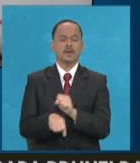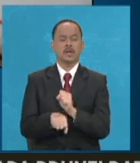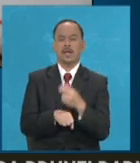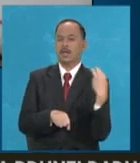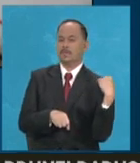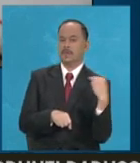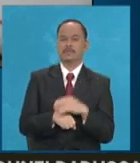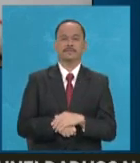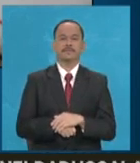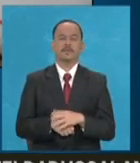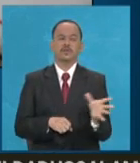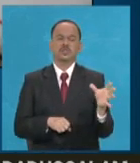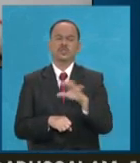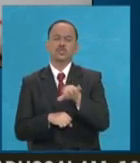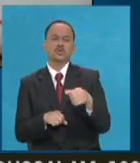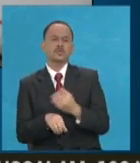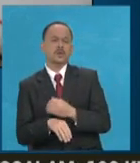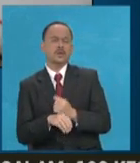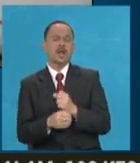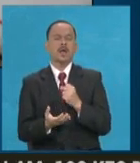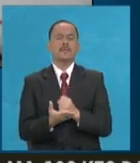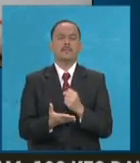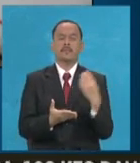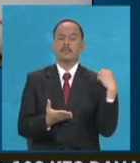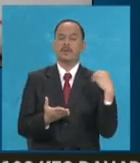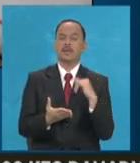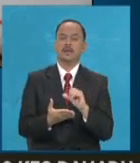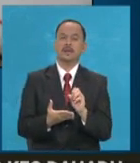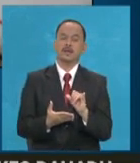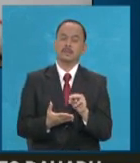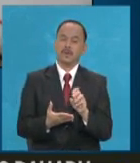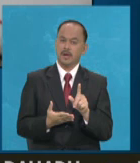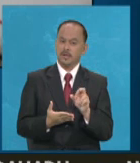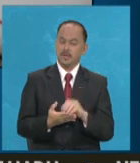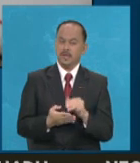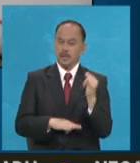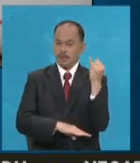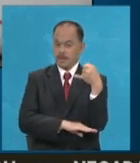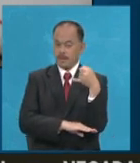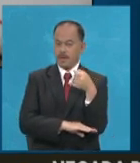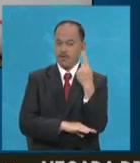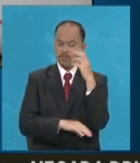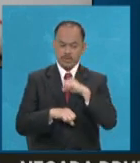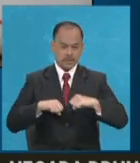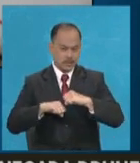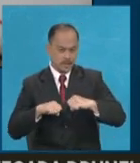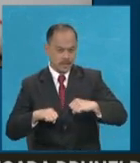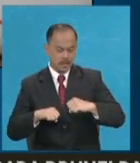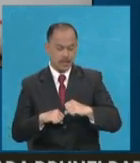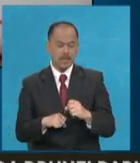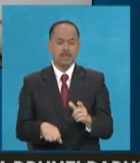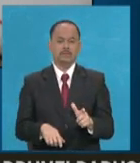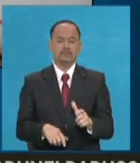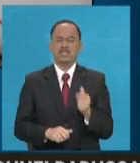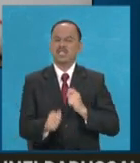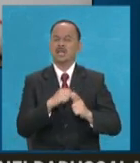ke semua mereka dibawa ke pejabat imigration bagian penguat kuasaan Kuala Lain bagi siasatan dan tindakan lanjut